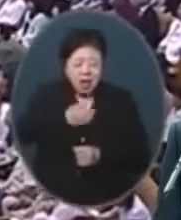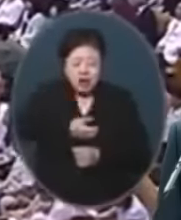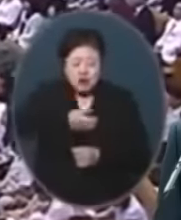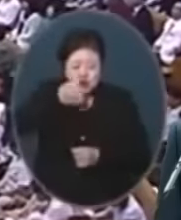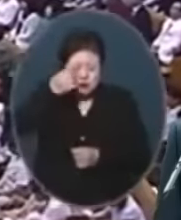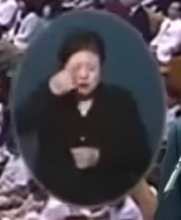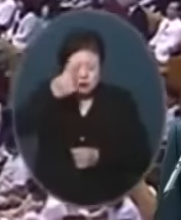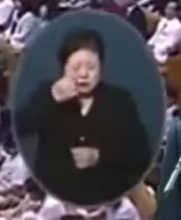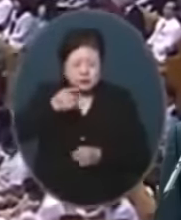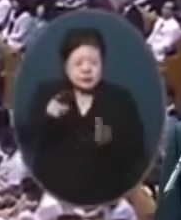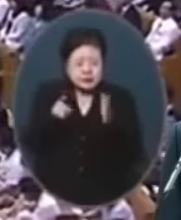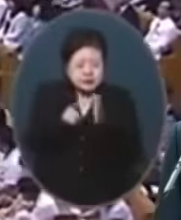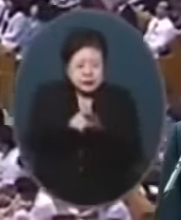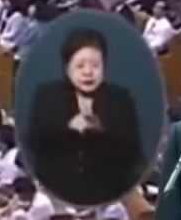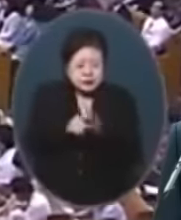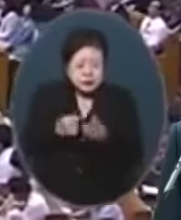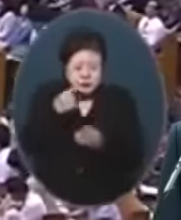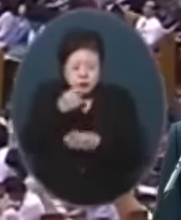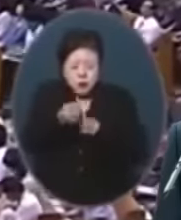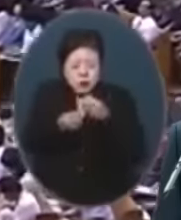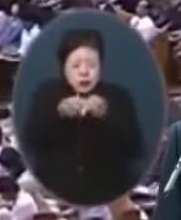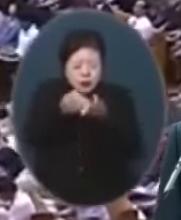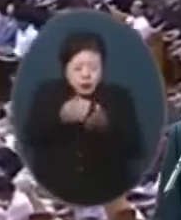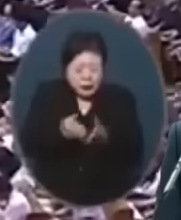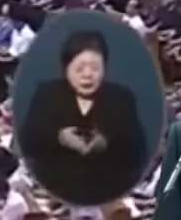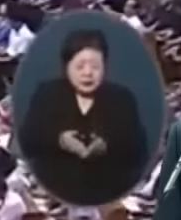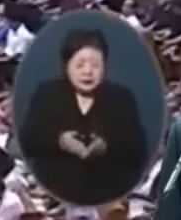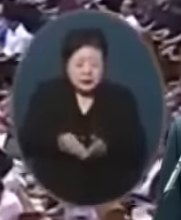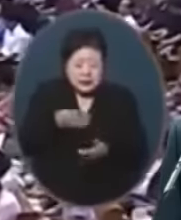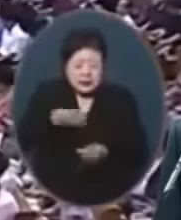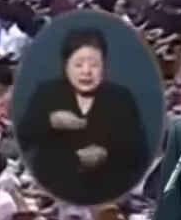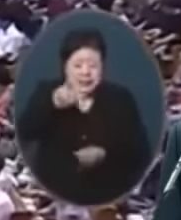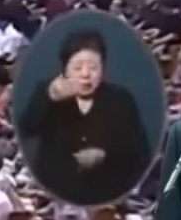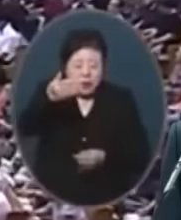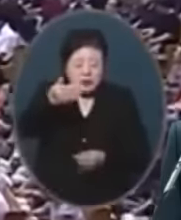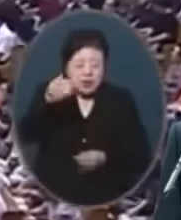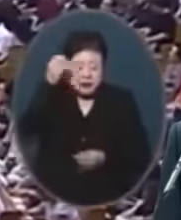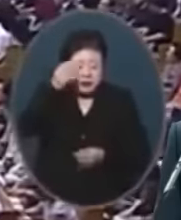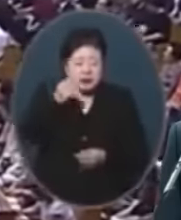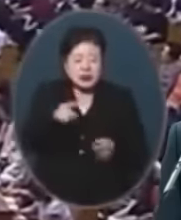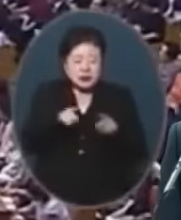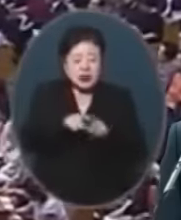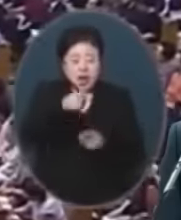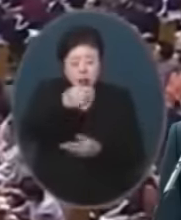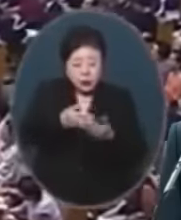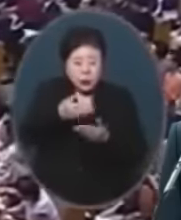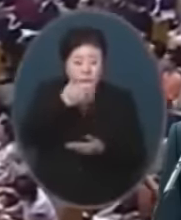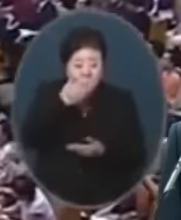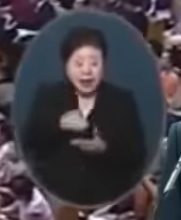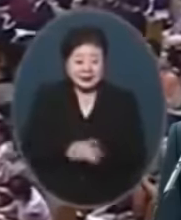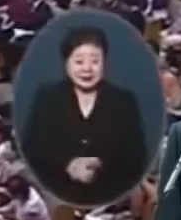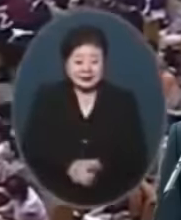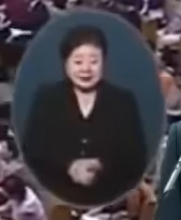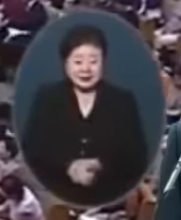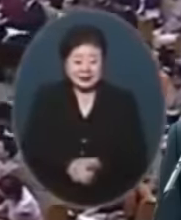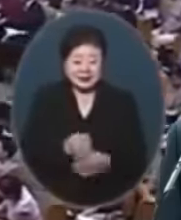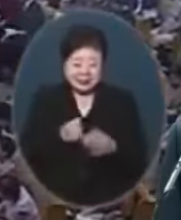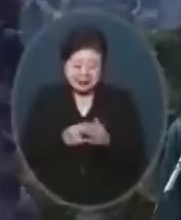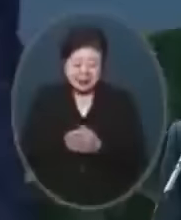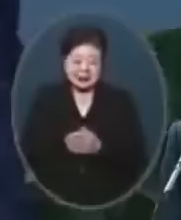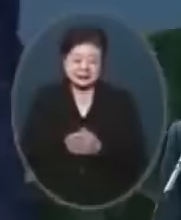꿈과 믿음과 입술의 고백을 통하여 4차원인 성령과 교통할 수 있습니다.